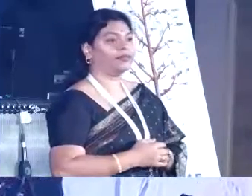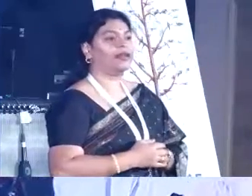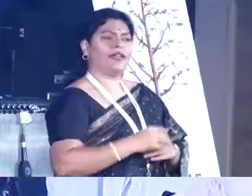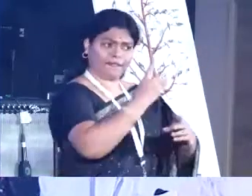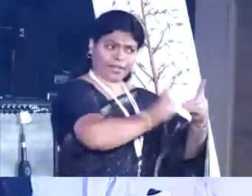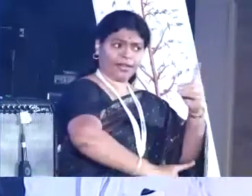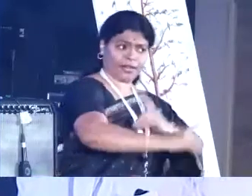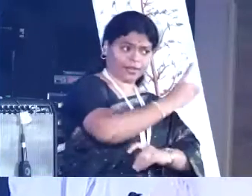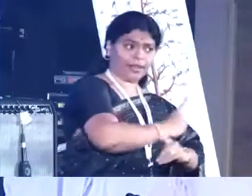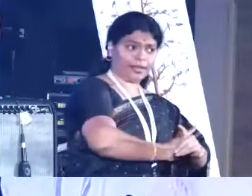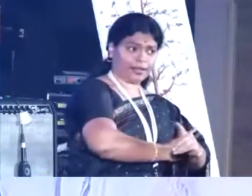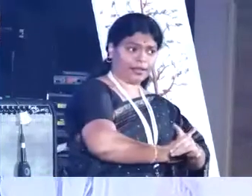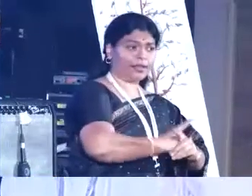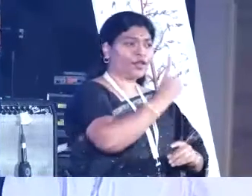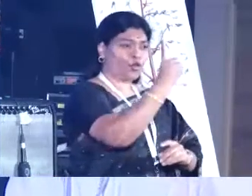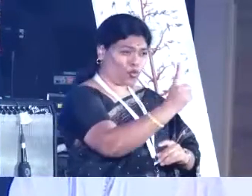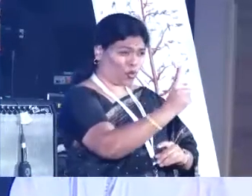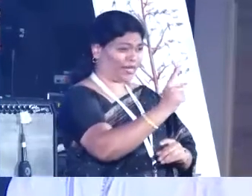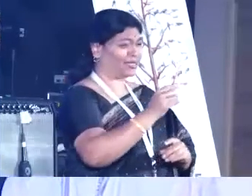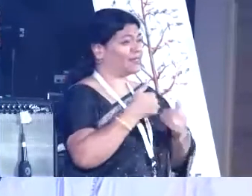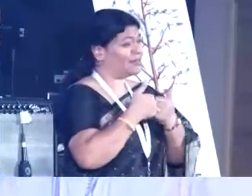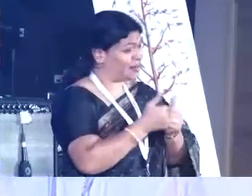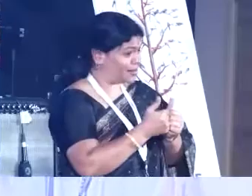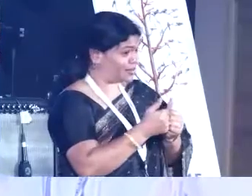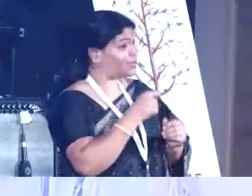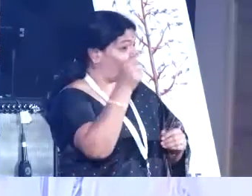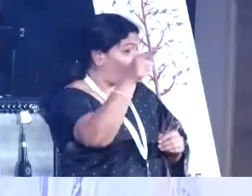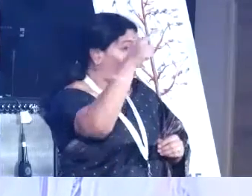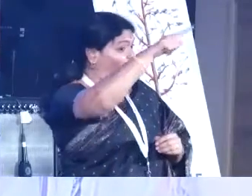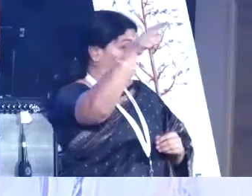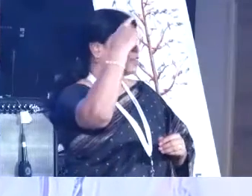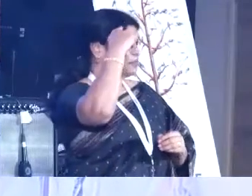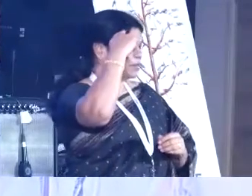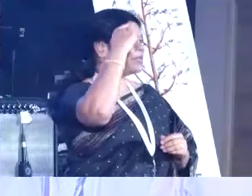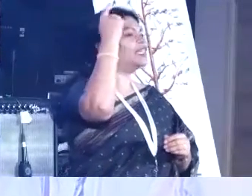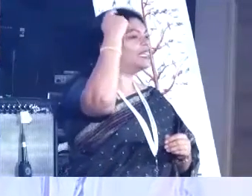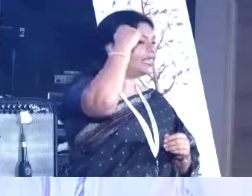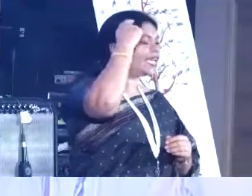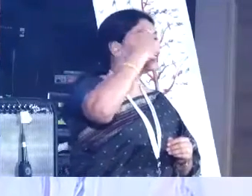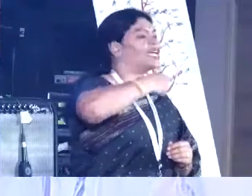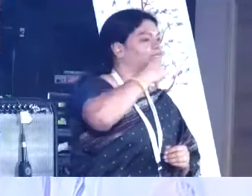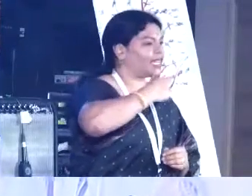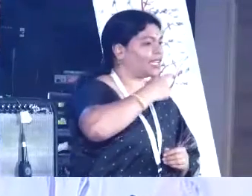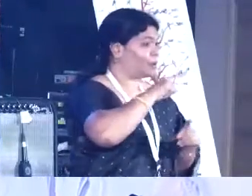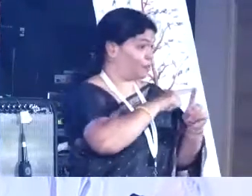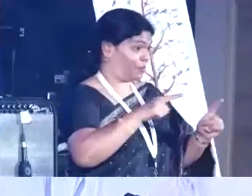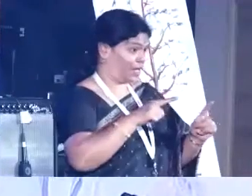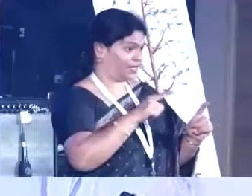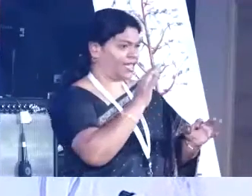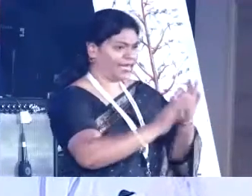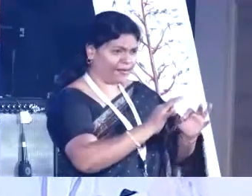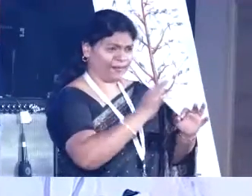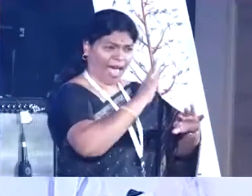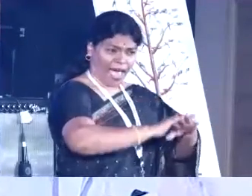विकलांगता एक अभिशाप है ऐसा सब कहते हैं। यदि हाथ